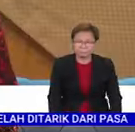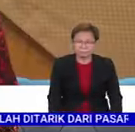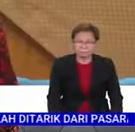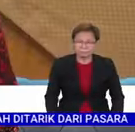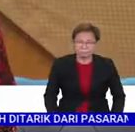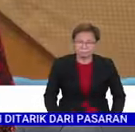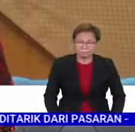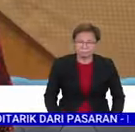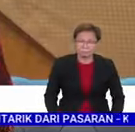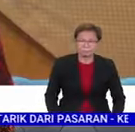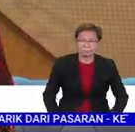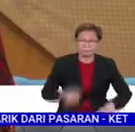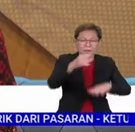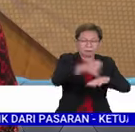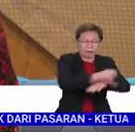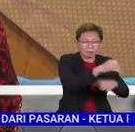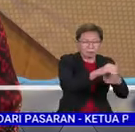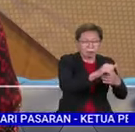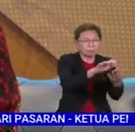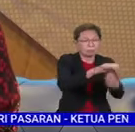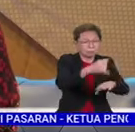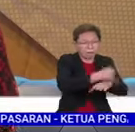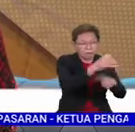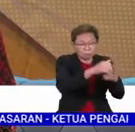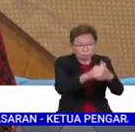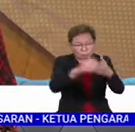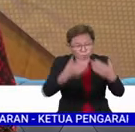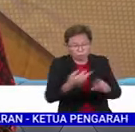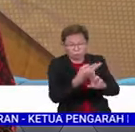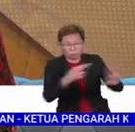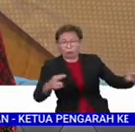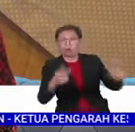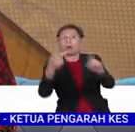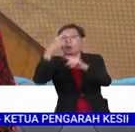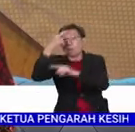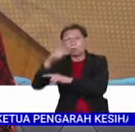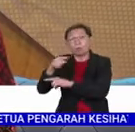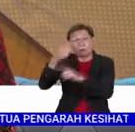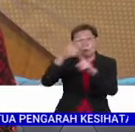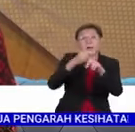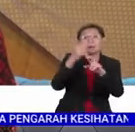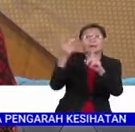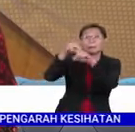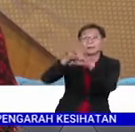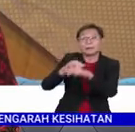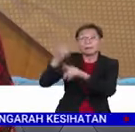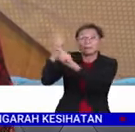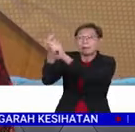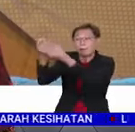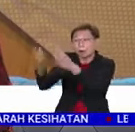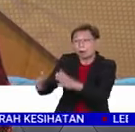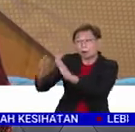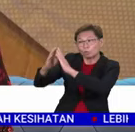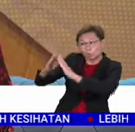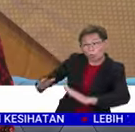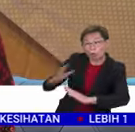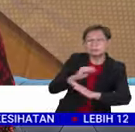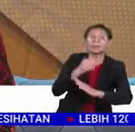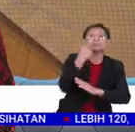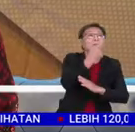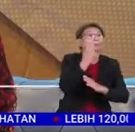So, garis pandang pun telah disediakan kepada pemaju-pemaju perumahan dan juga mereka yang terlibat dalam